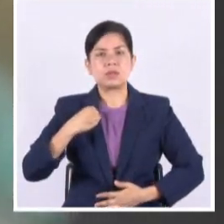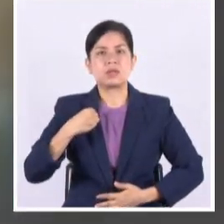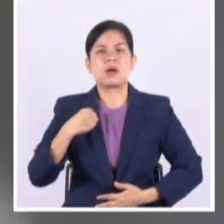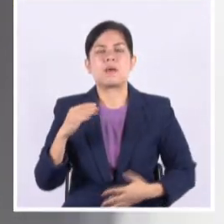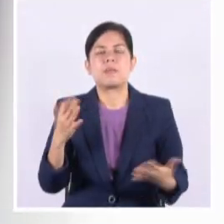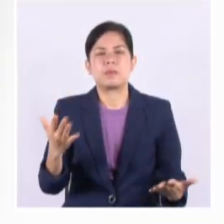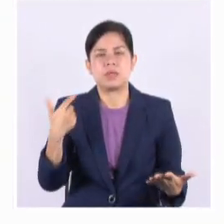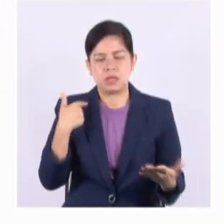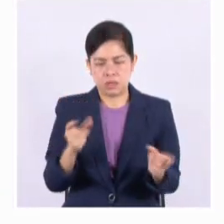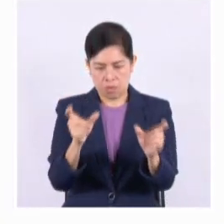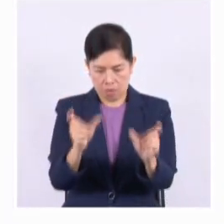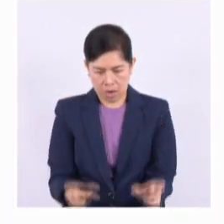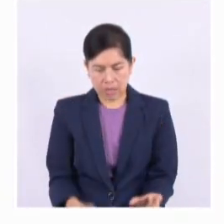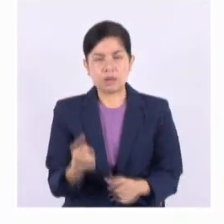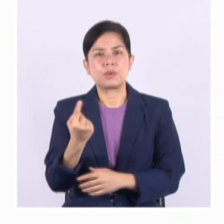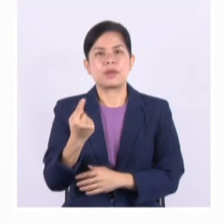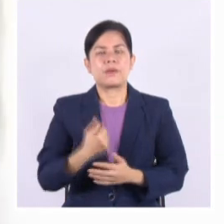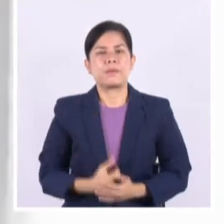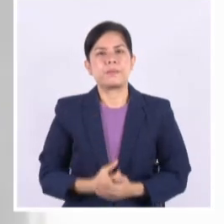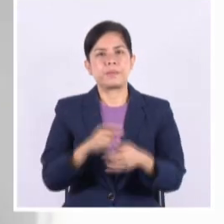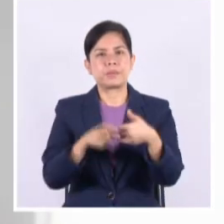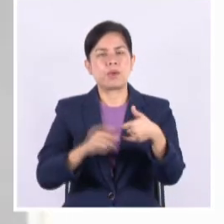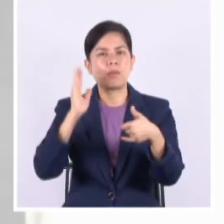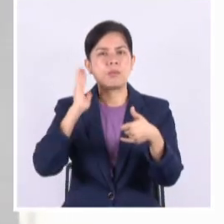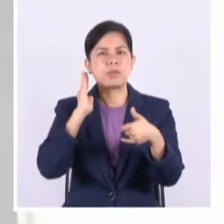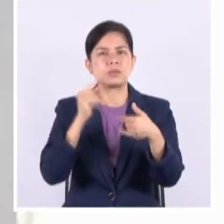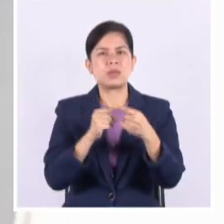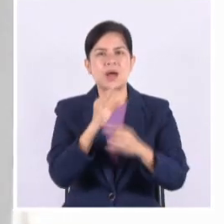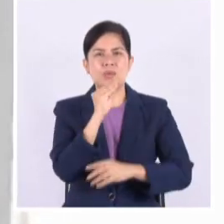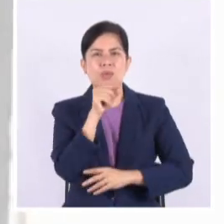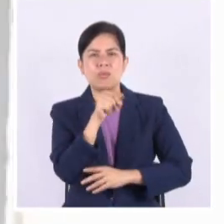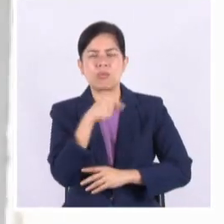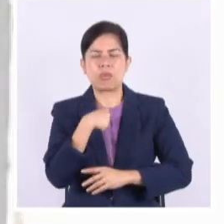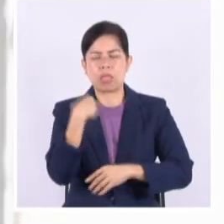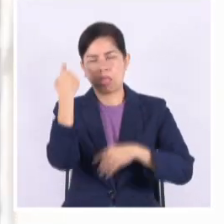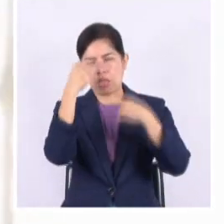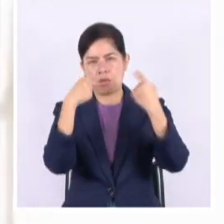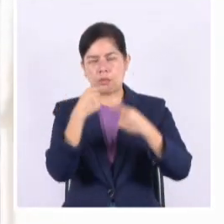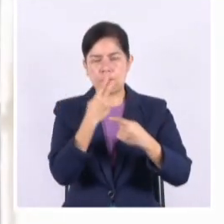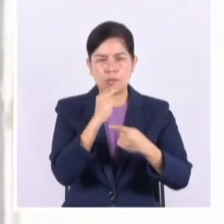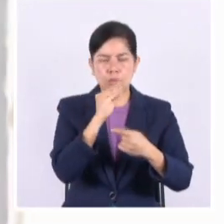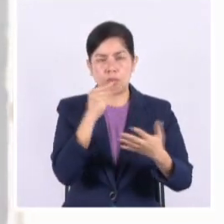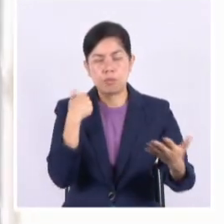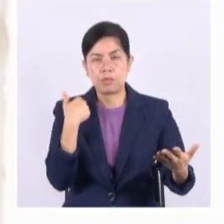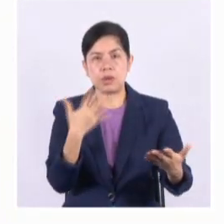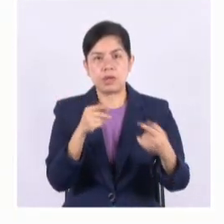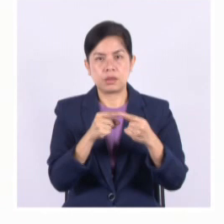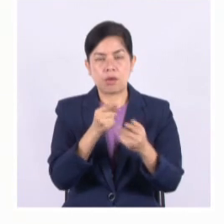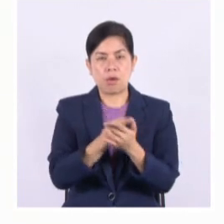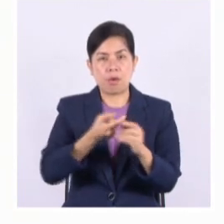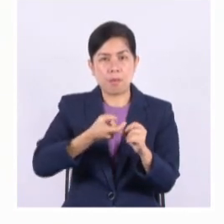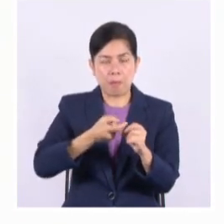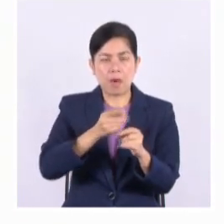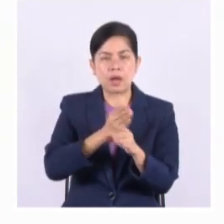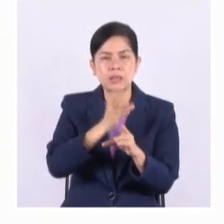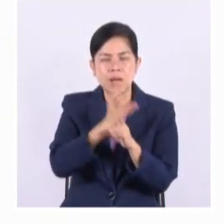าวนะคะชายคนนี้เนี่ยพูดจาไม่รู้เรื่องค่ะก็พบแค่เพียงขวดเหล้า1ขวดเปิดกินไปแล้วบางส่วนมีขวดเบียร์ด้